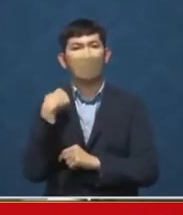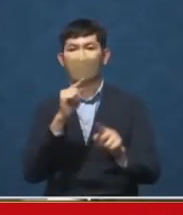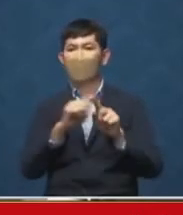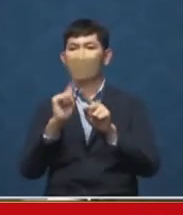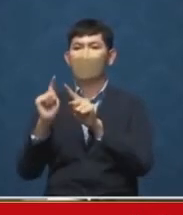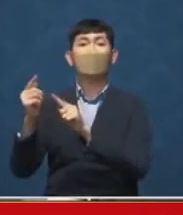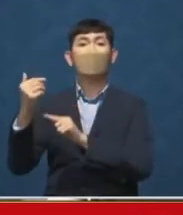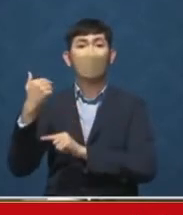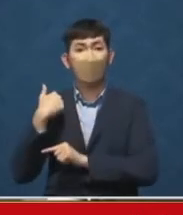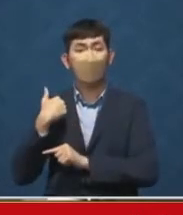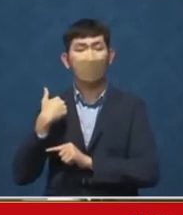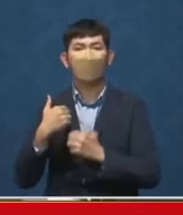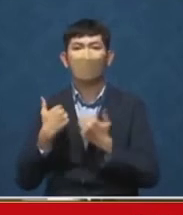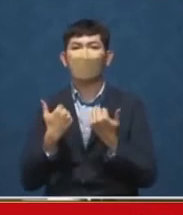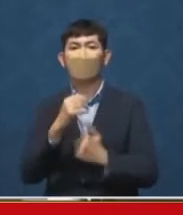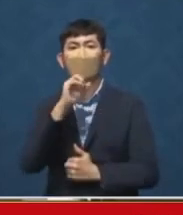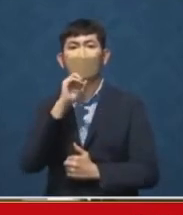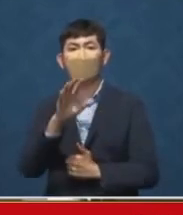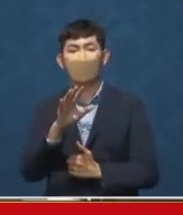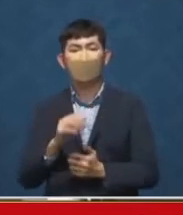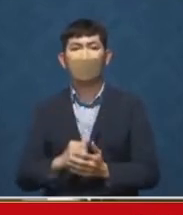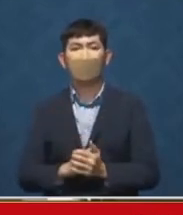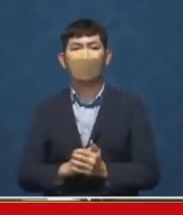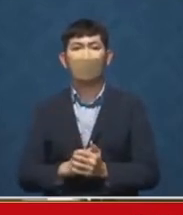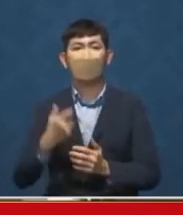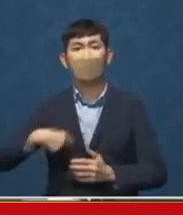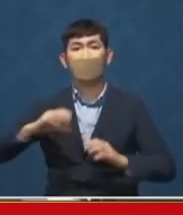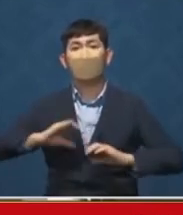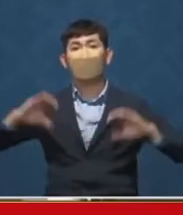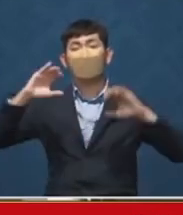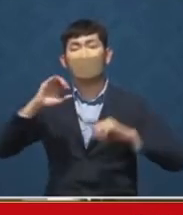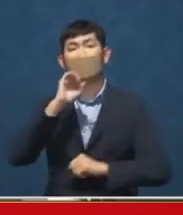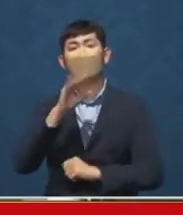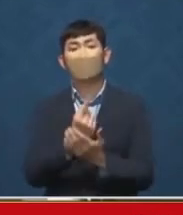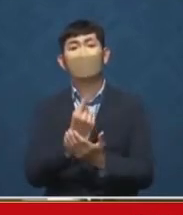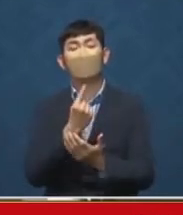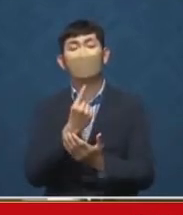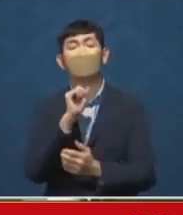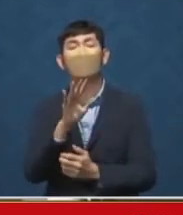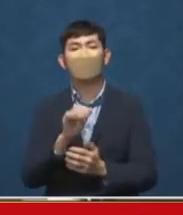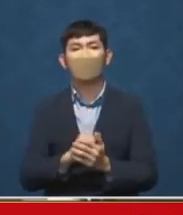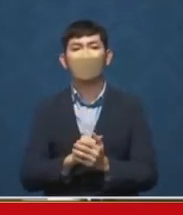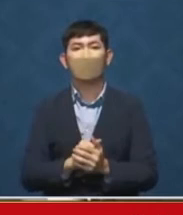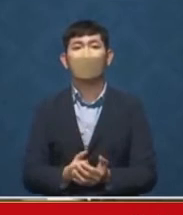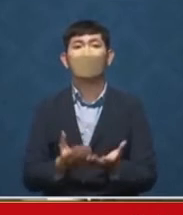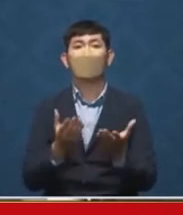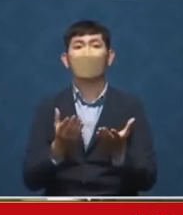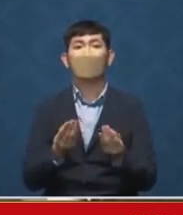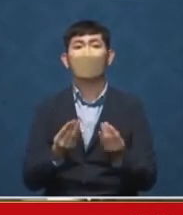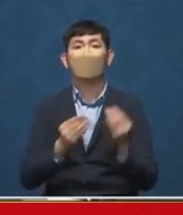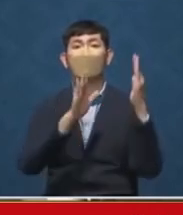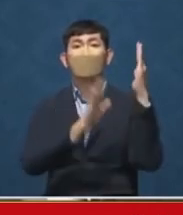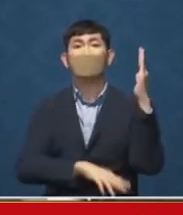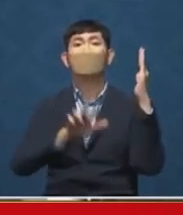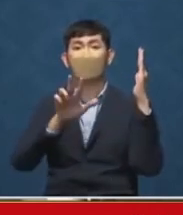เนี่ยมันมีมากมายแล้วก็บอกว่าทางอัยการสูงสุดบอกว่าตัวแทนนะครับเนื่องจากในพื้น